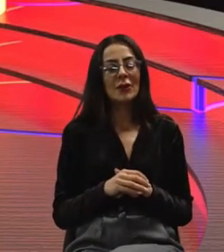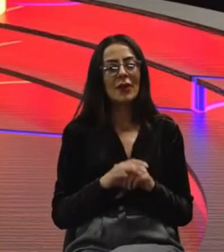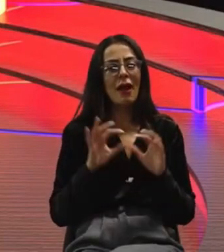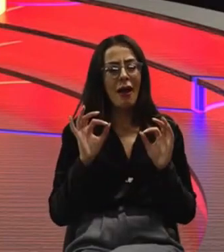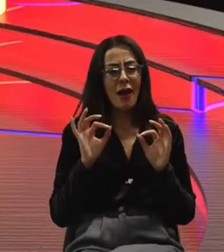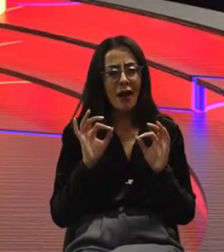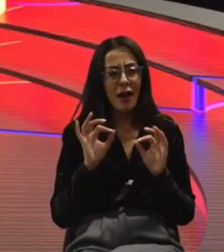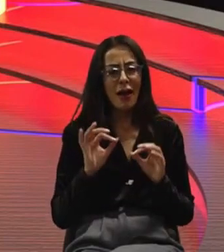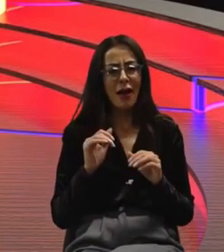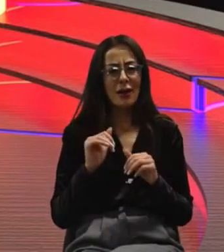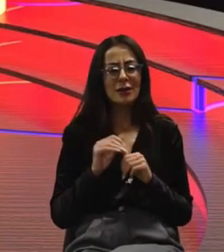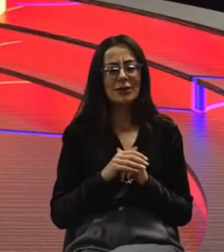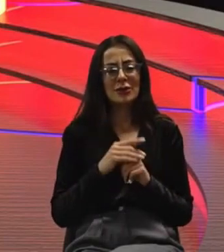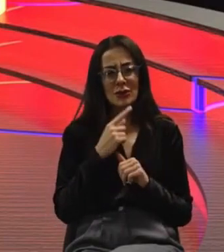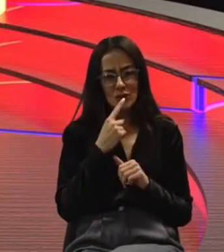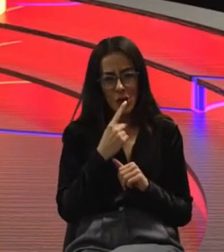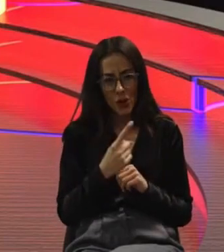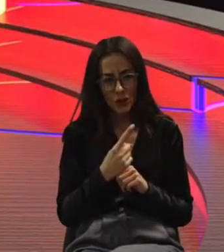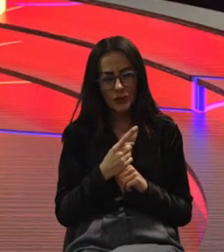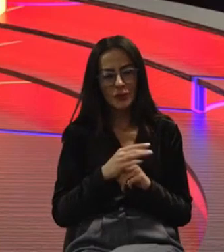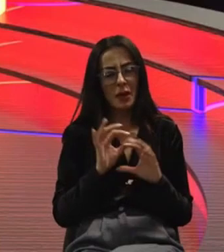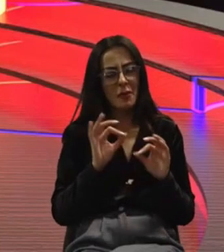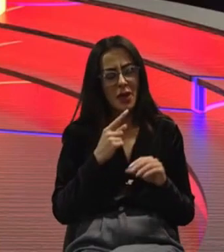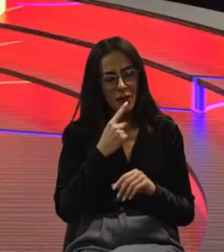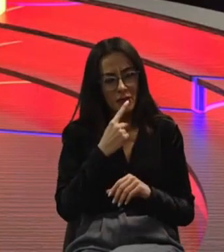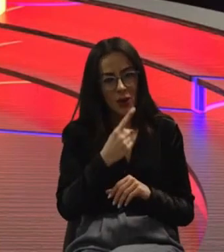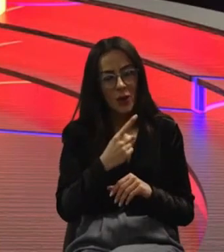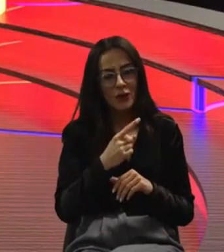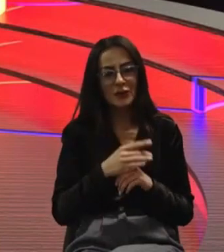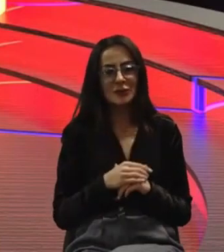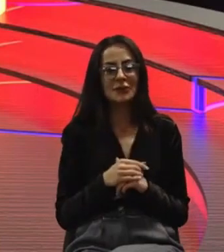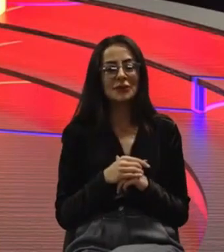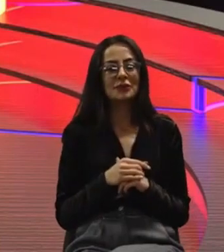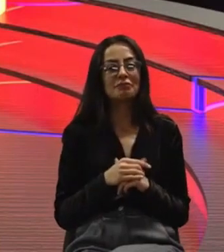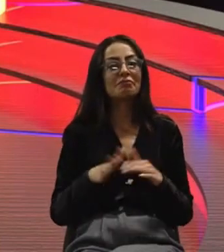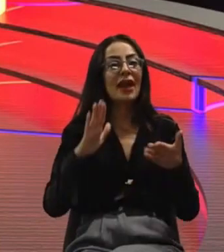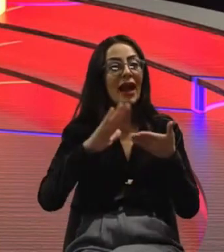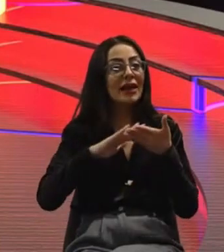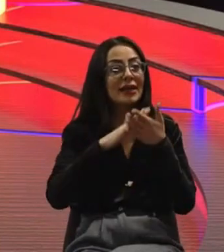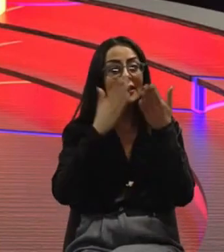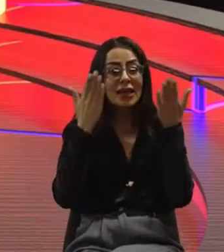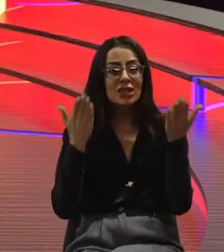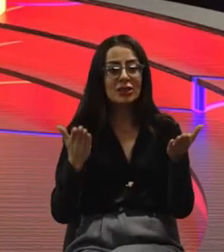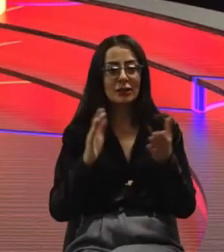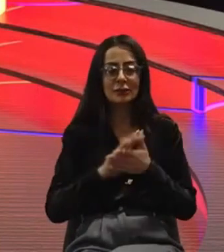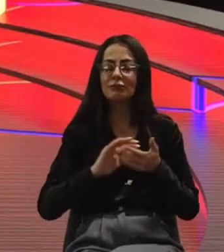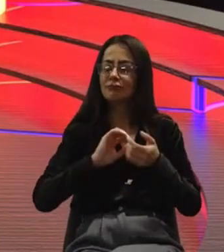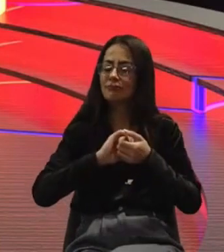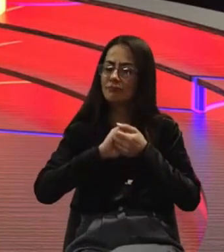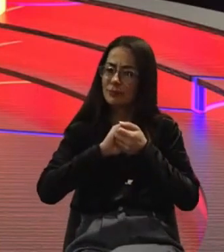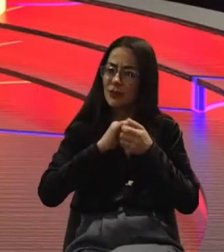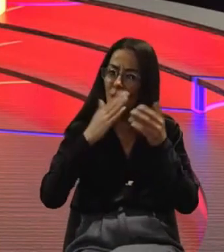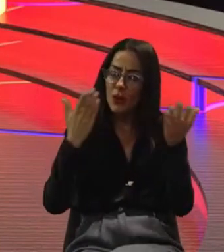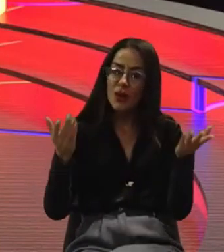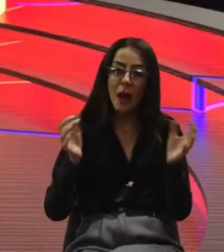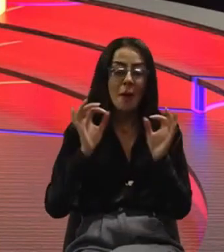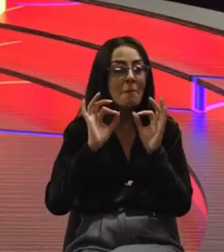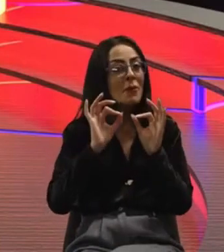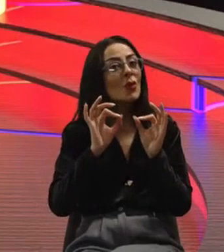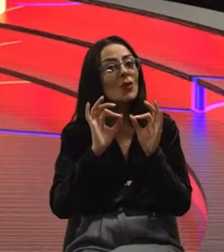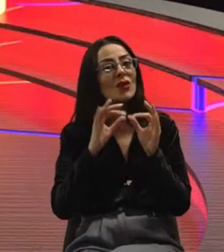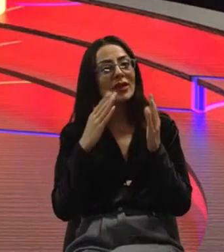yeni bir abi tavsiyemi söylüyorum çok net olarak Arkadaşlar dostlar mutlaka